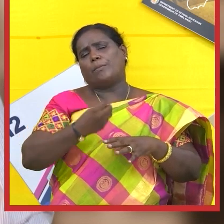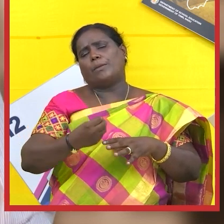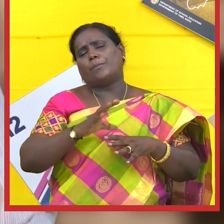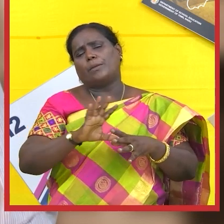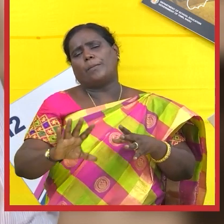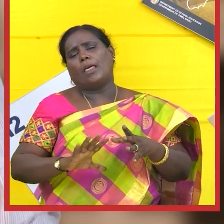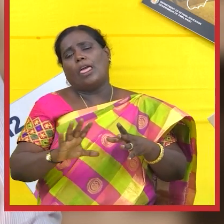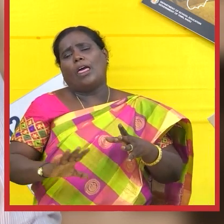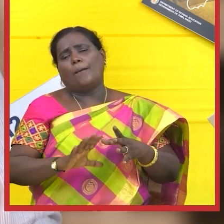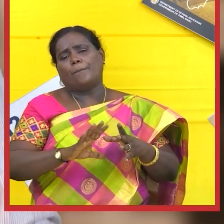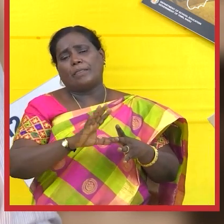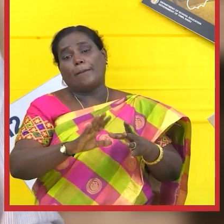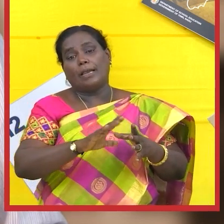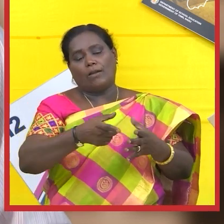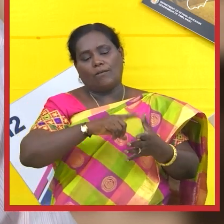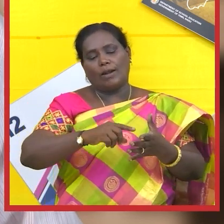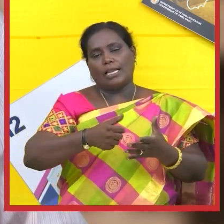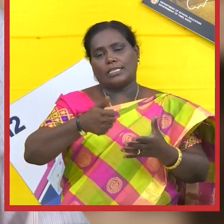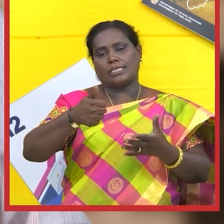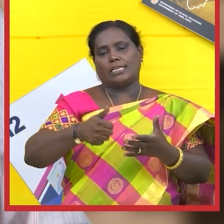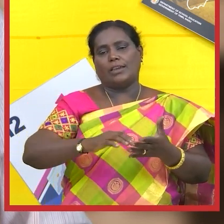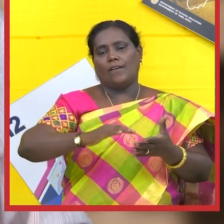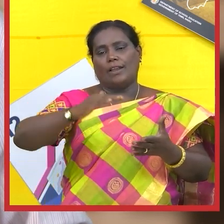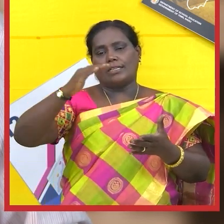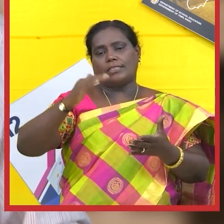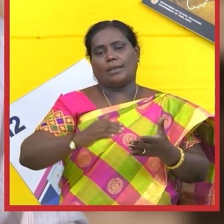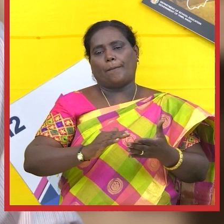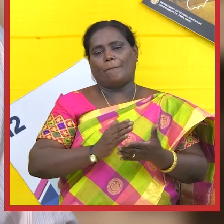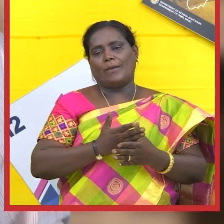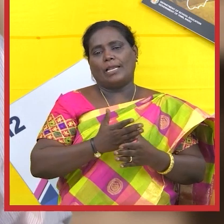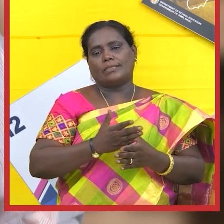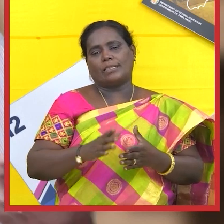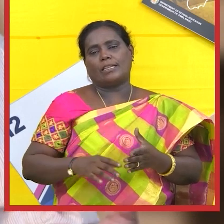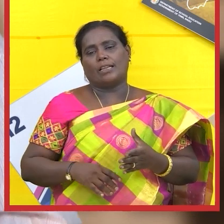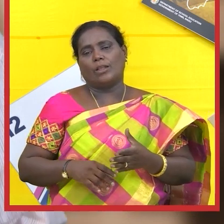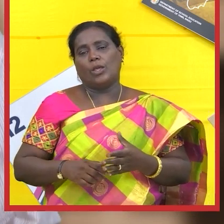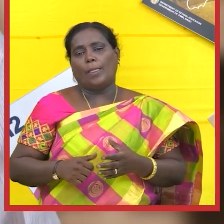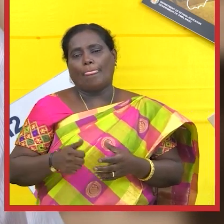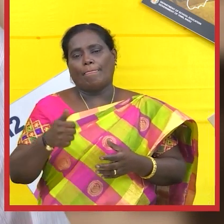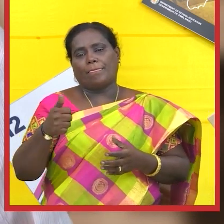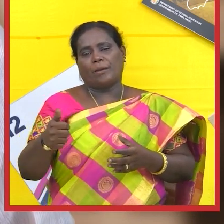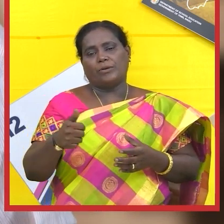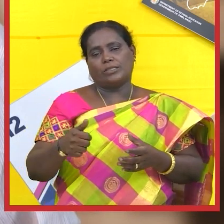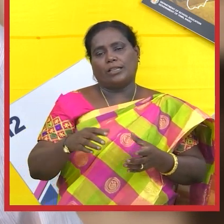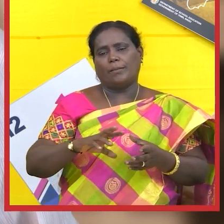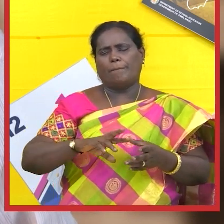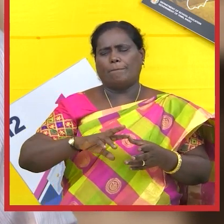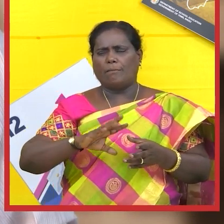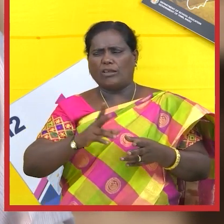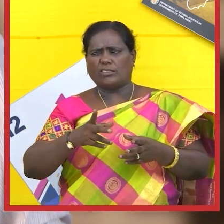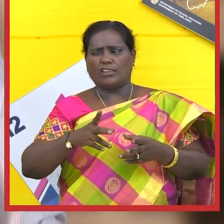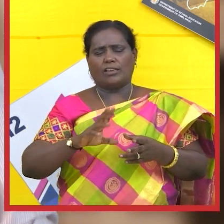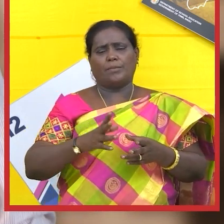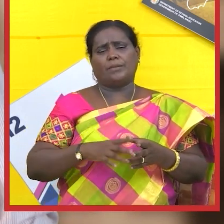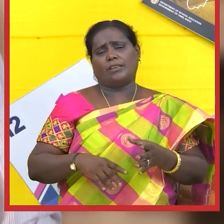செய்த பங்களிப்பை நாம் மறந்துவிட முடியாது. அதேபோல் தமிழ் சமுதாயத்திலும் நிறைய மாற்றங்கள் ஏற்படுத்தியிருக்கிறது.